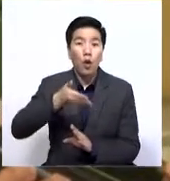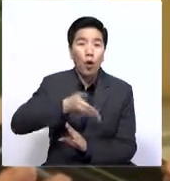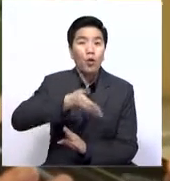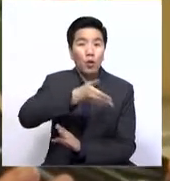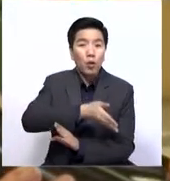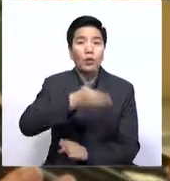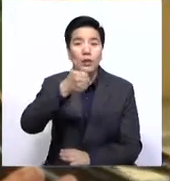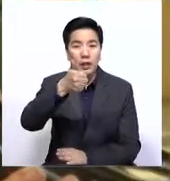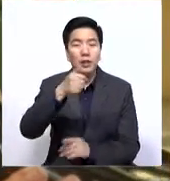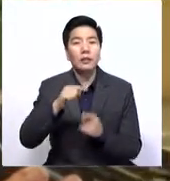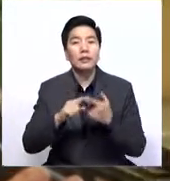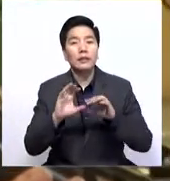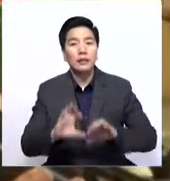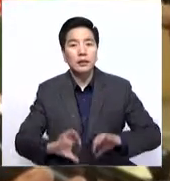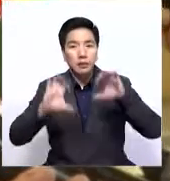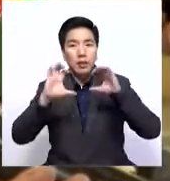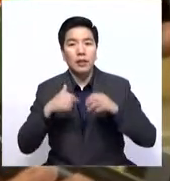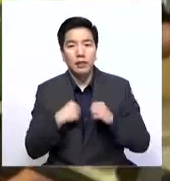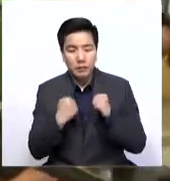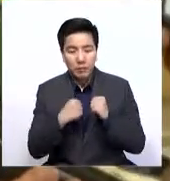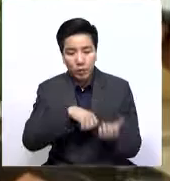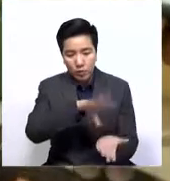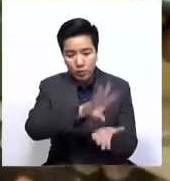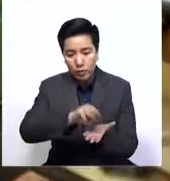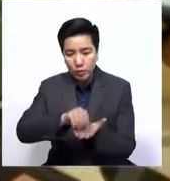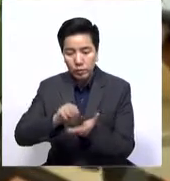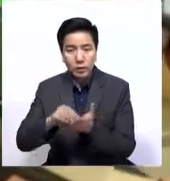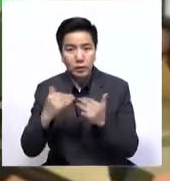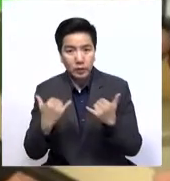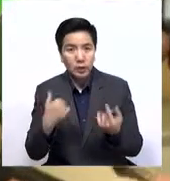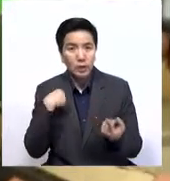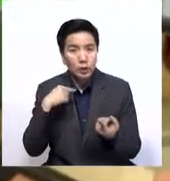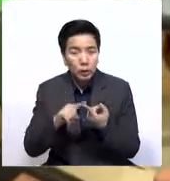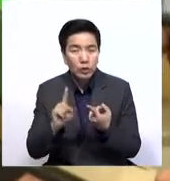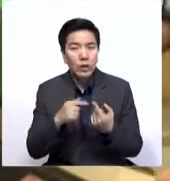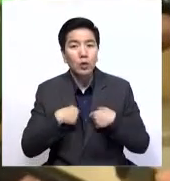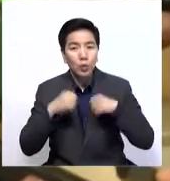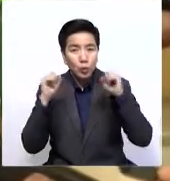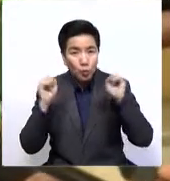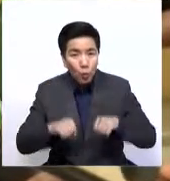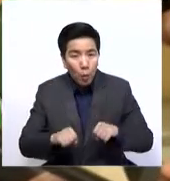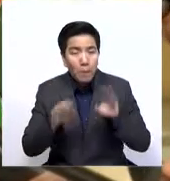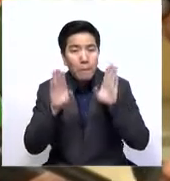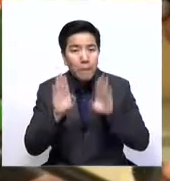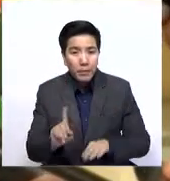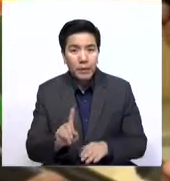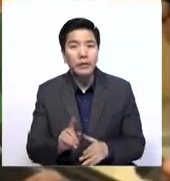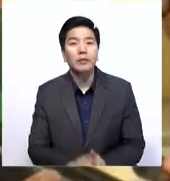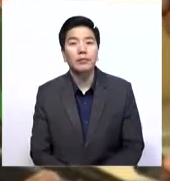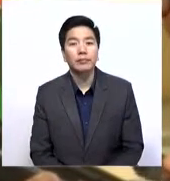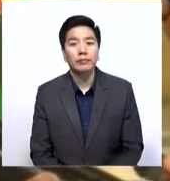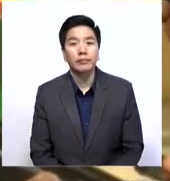ก็ได้ซึ่งรัฐบาลก็กำลังรวบรวมข้อมูลอยู่ว่าจะตกลงใจอย่างไร